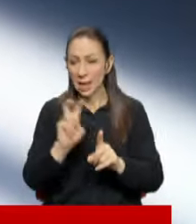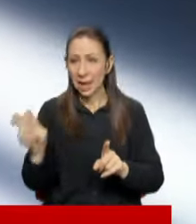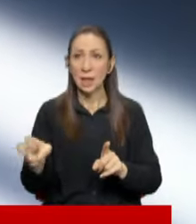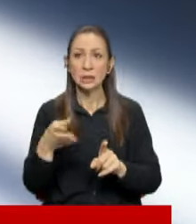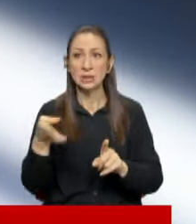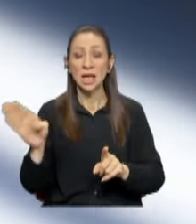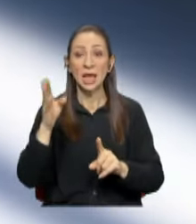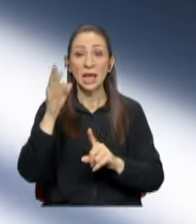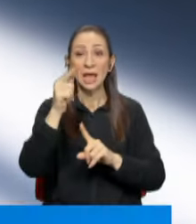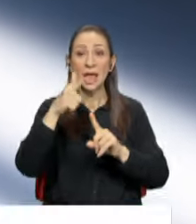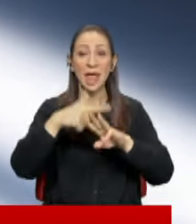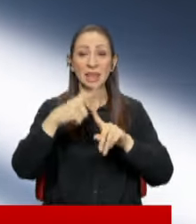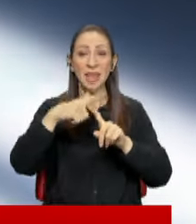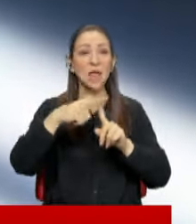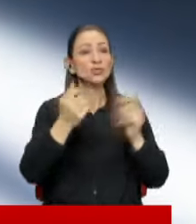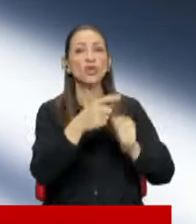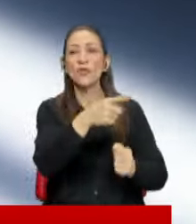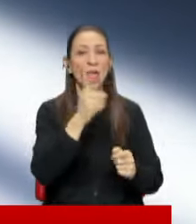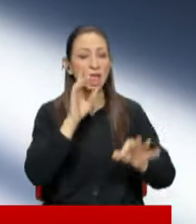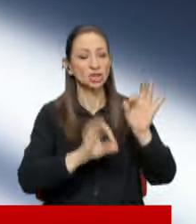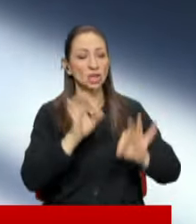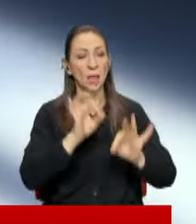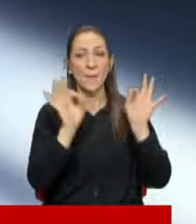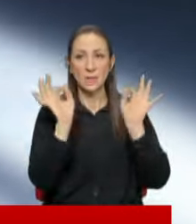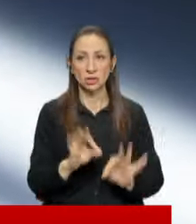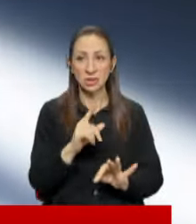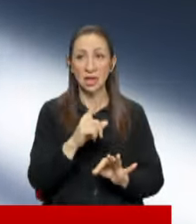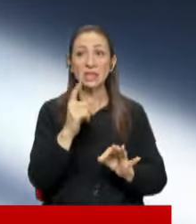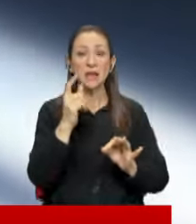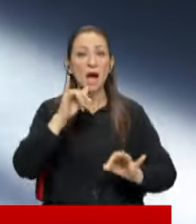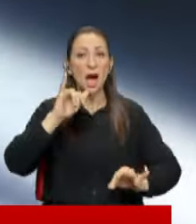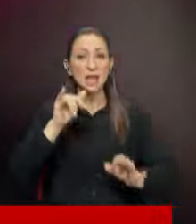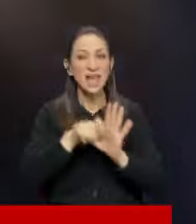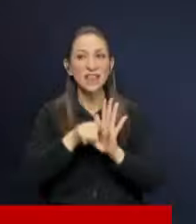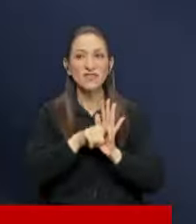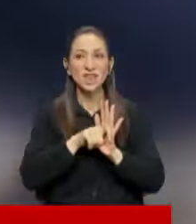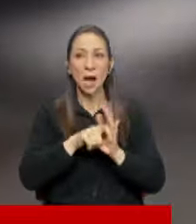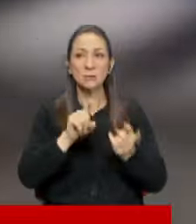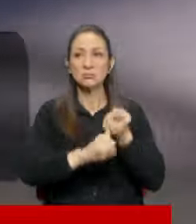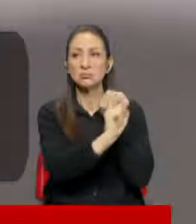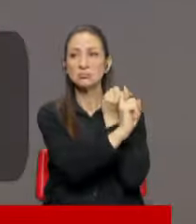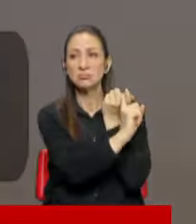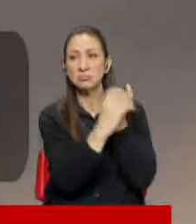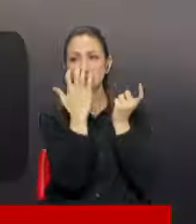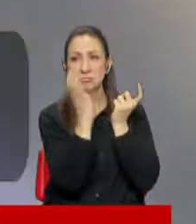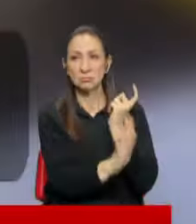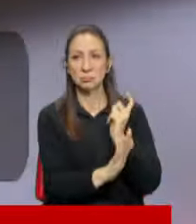uzaklaştı. İETT şoför hakkında inceleme başlattı. Sertifikası askıya alındı.